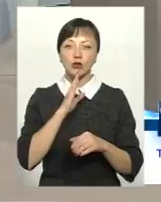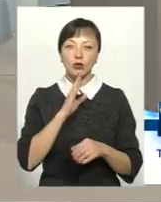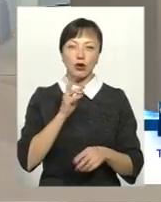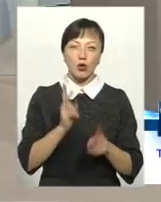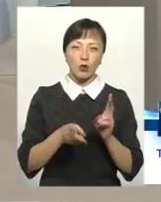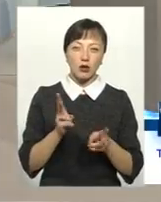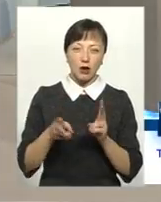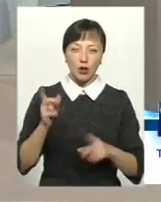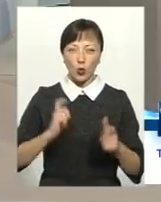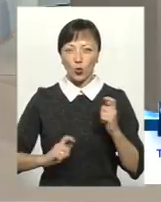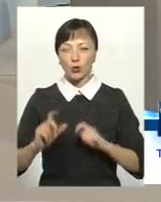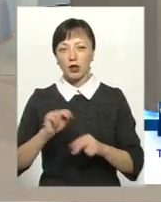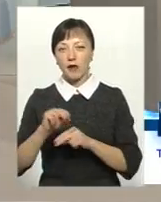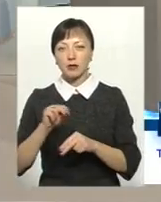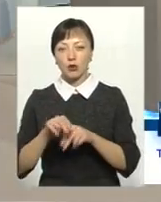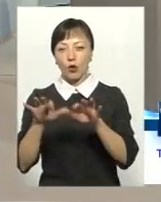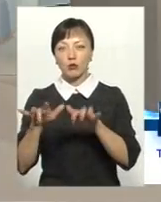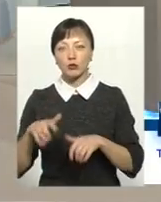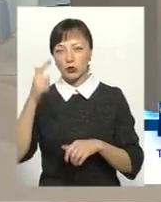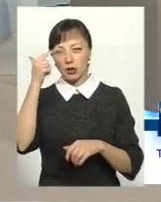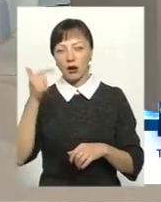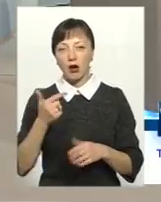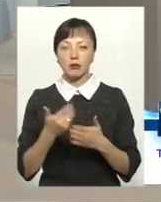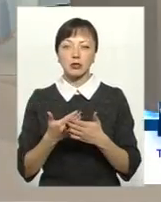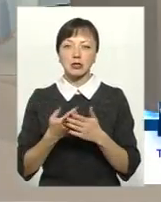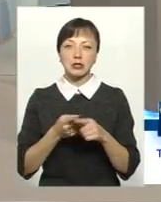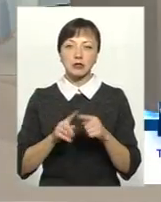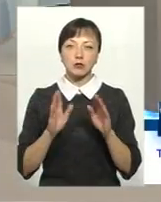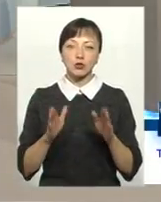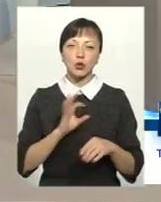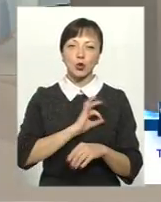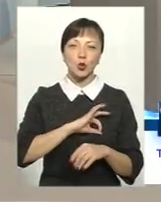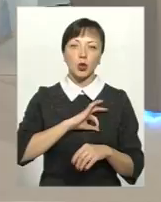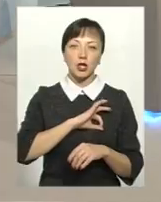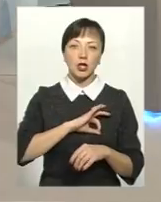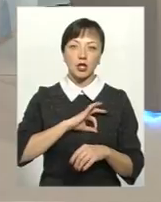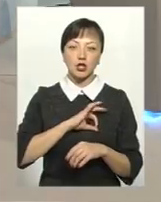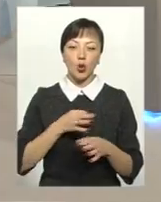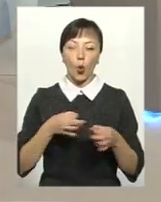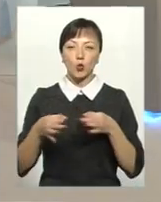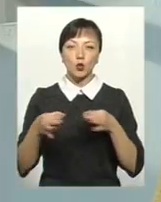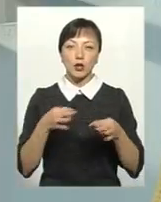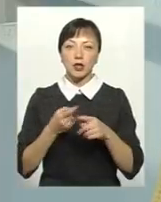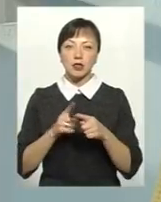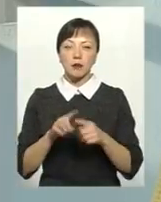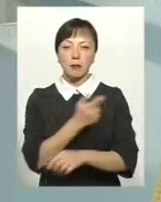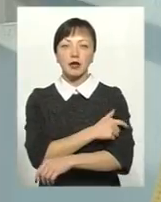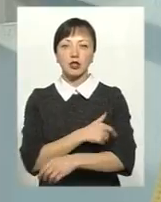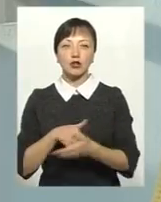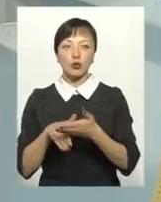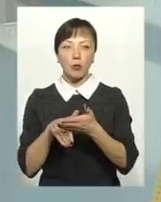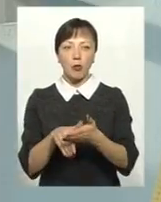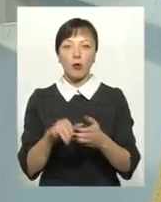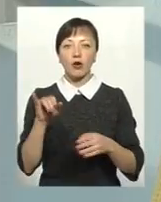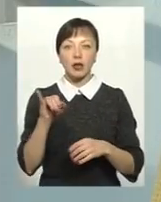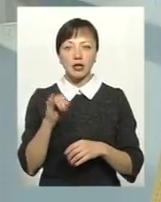курси, тим буде навчання комп'ютерній грамотності, це буде юридичні якісь консультації, це буде медична допомога.